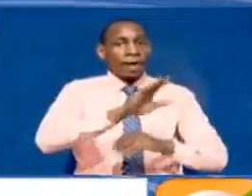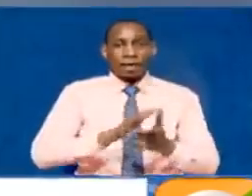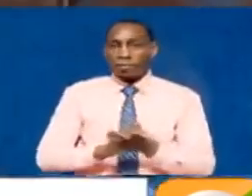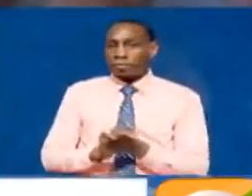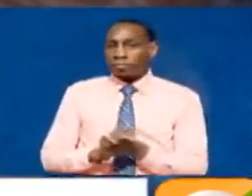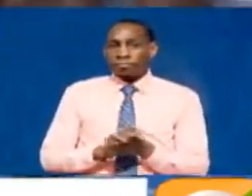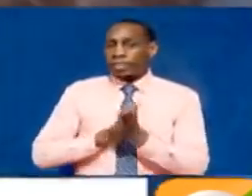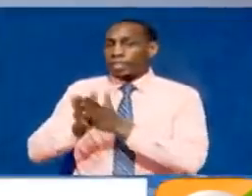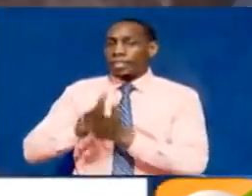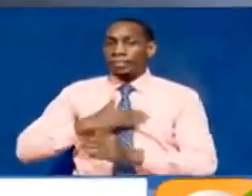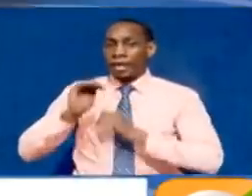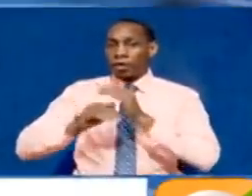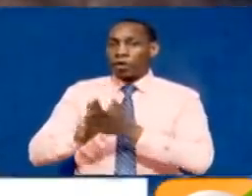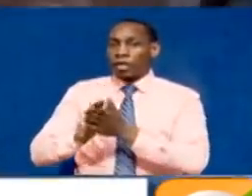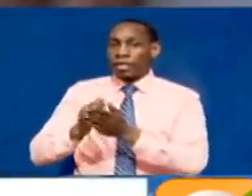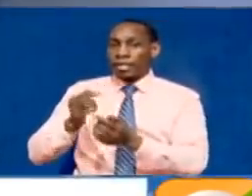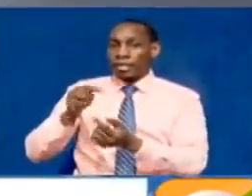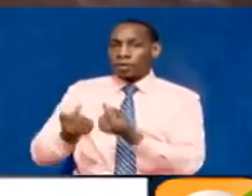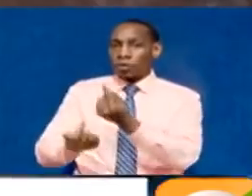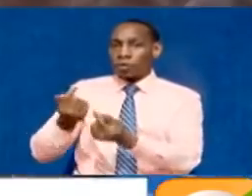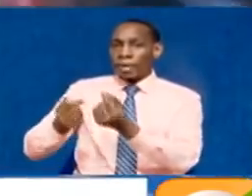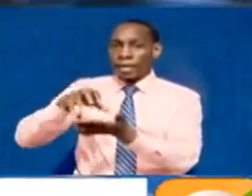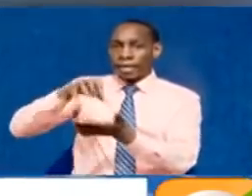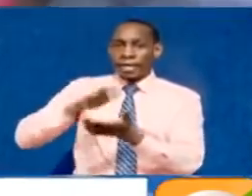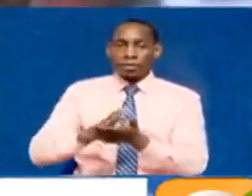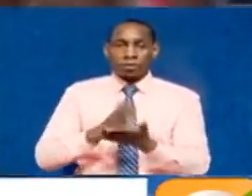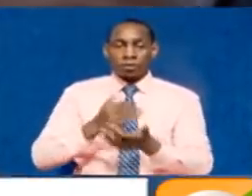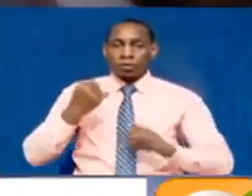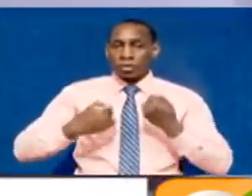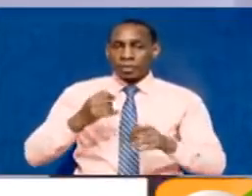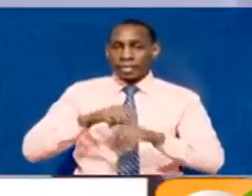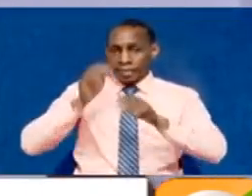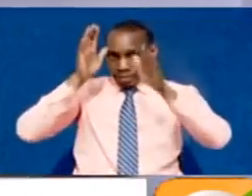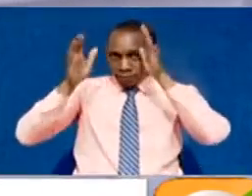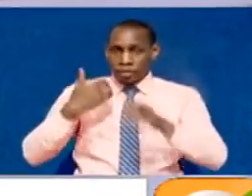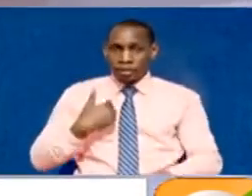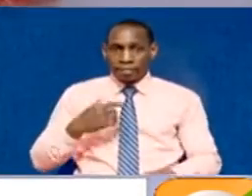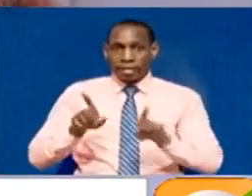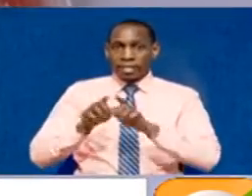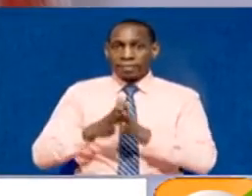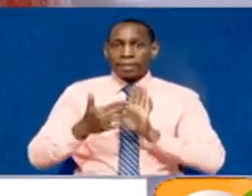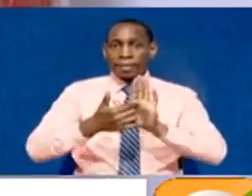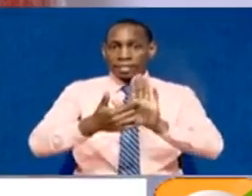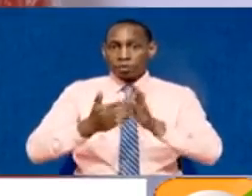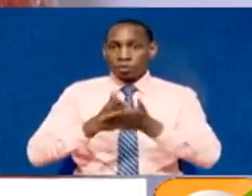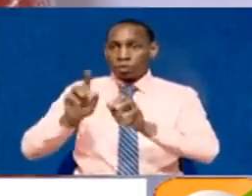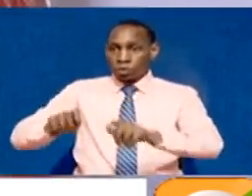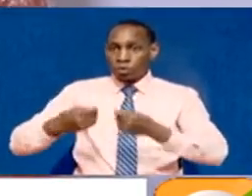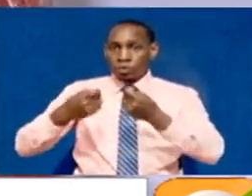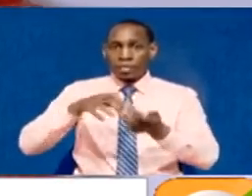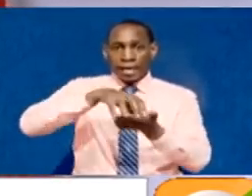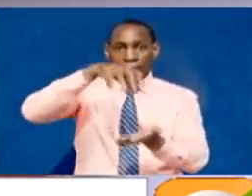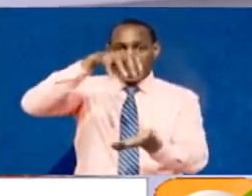yangu yote ishaingia hapa, nafurahia that the creativity in me ikikuja, alafu nazipotray kwa viatu,